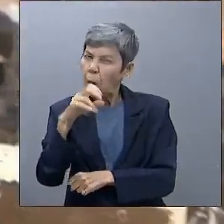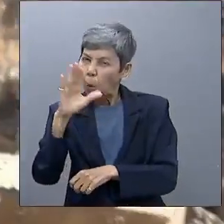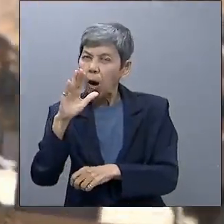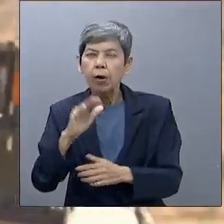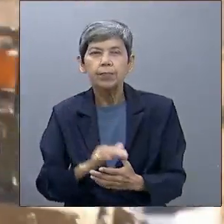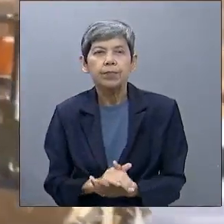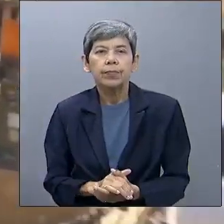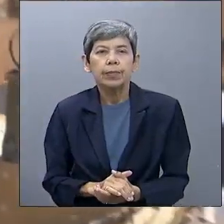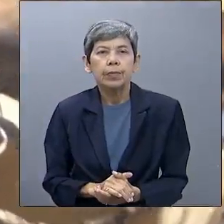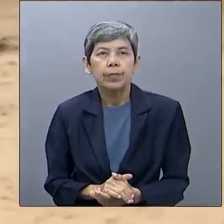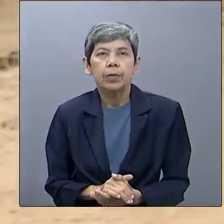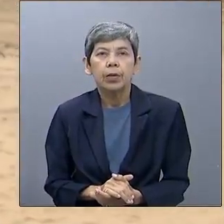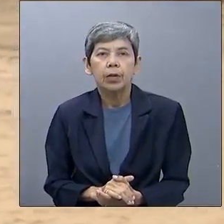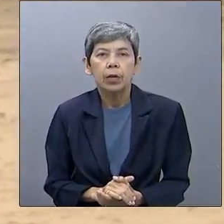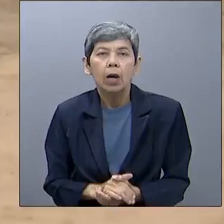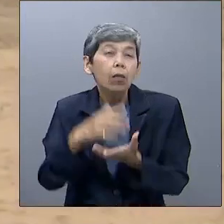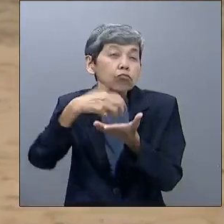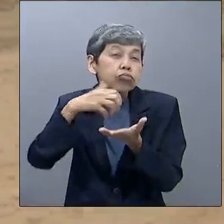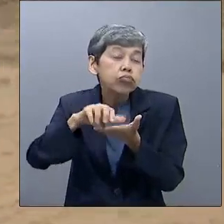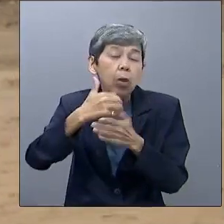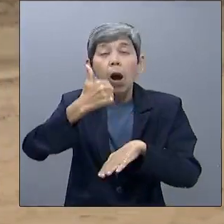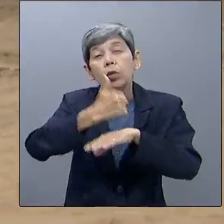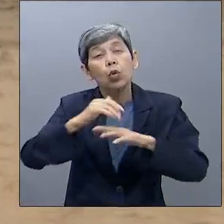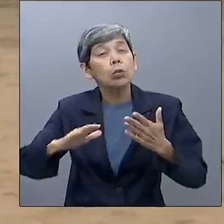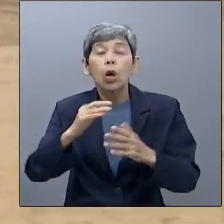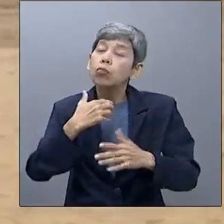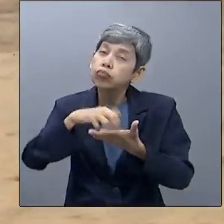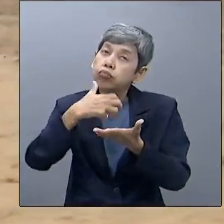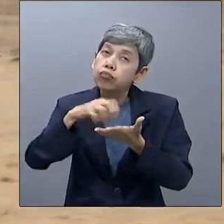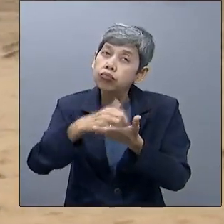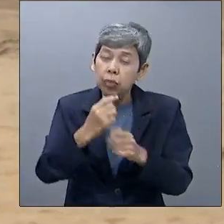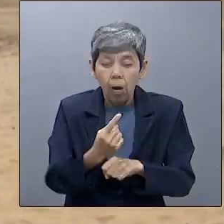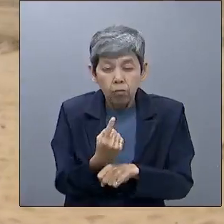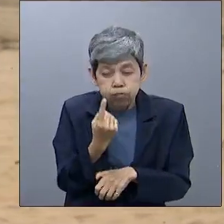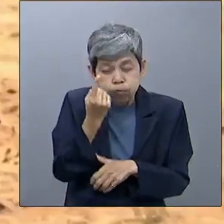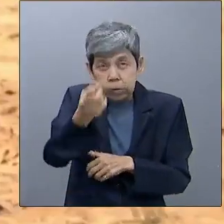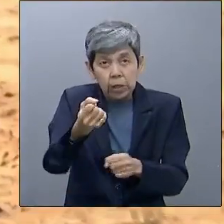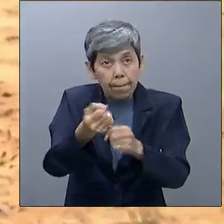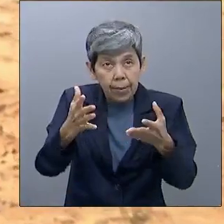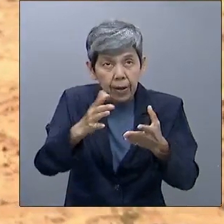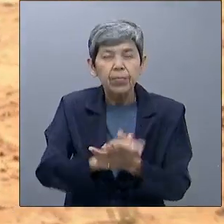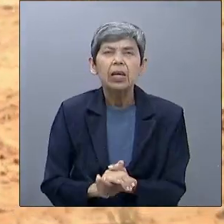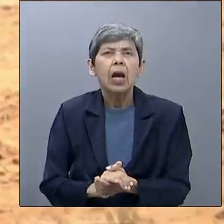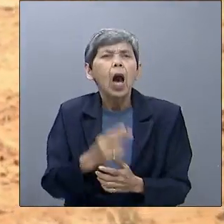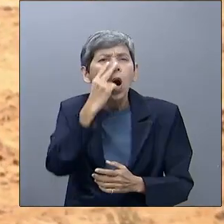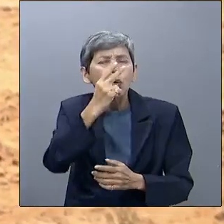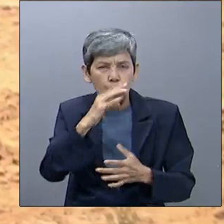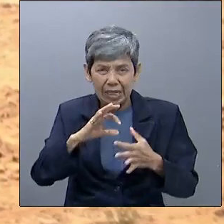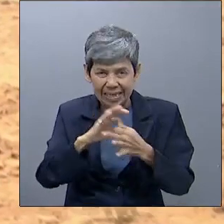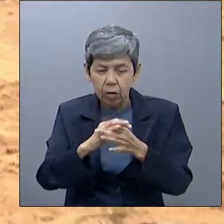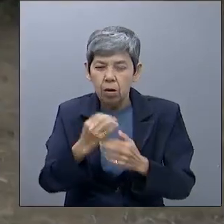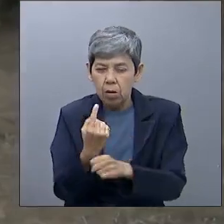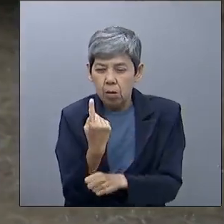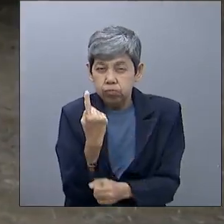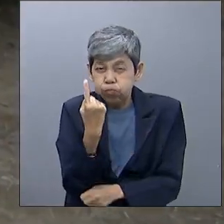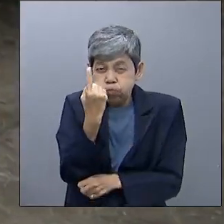ค่ะแม้ว่าถ้อยคำของรัฐมนตรีเรื่องการใช้อาวุธนิวเคลียร์ถล่มกาซ่าจะไม่ได้เกี่ยวข้องโดยตรงกับสมรรถนะทางนิวเคลียร์ของ